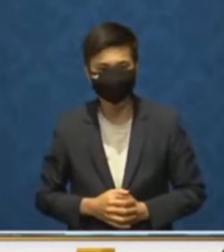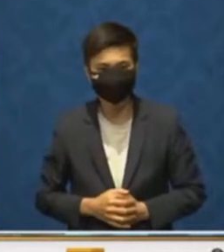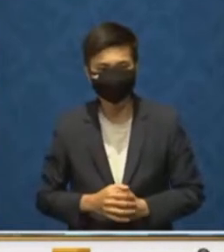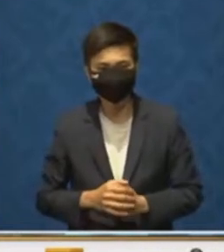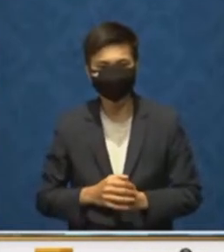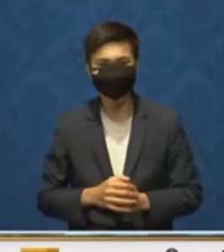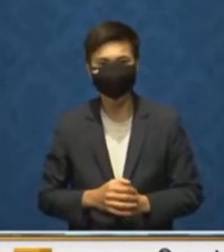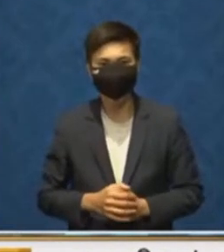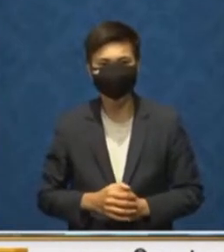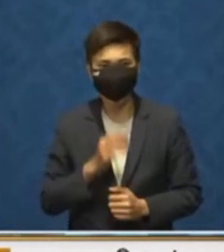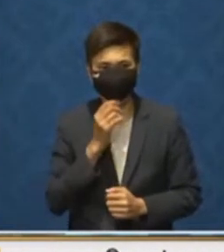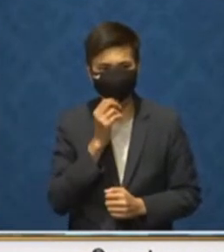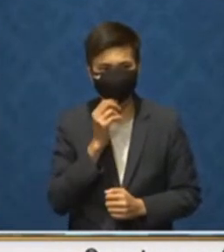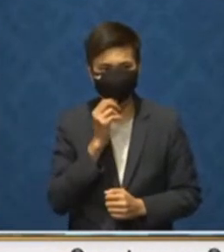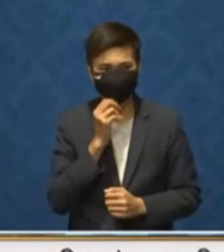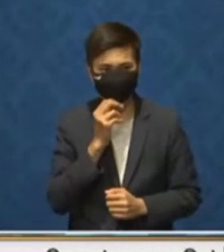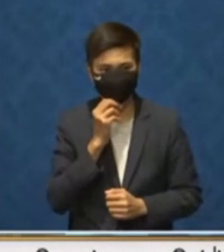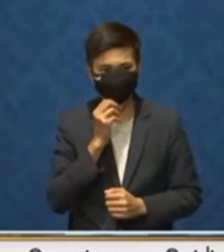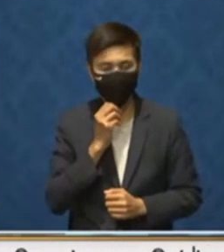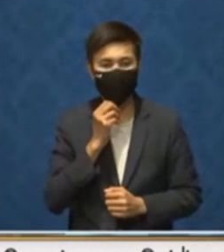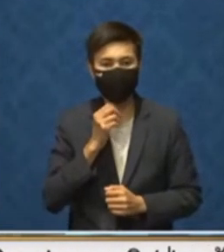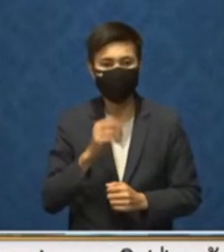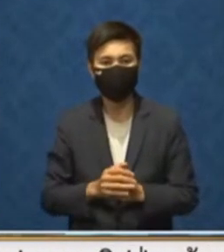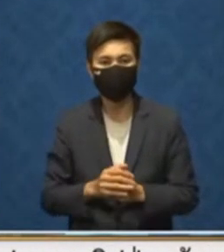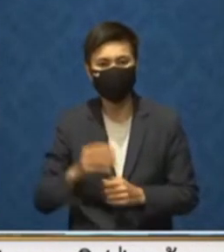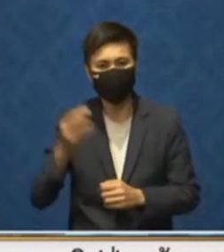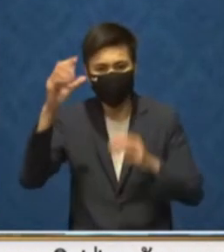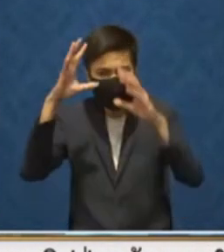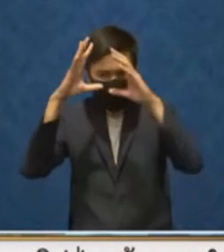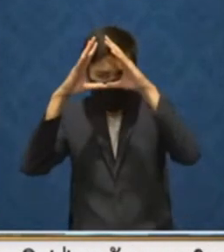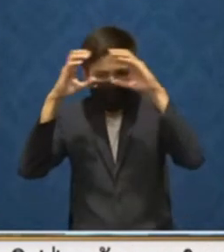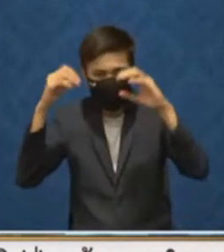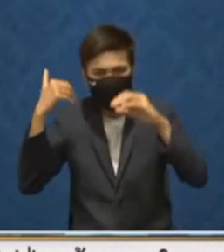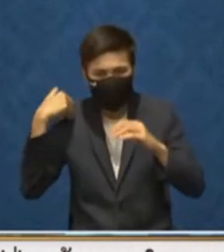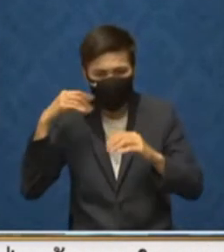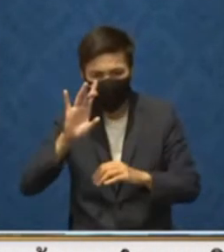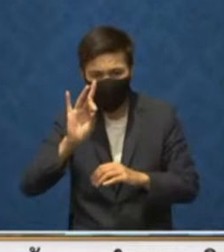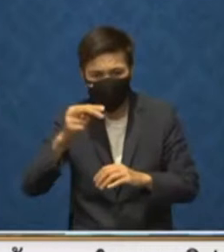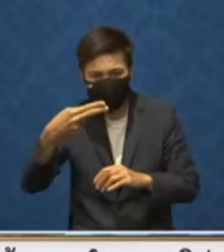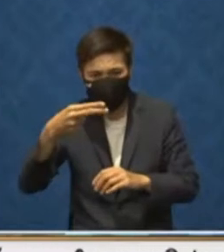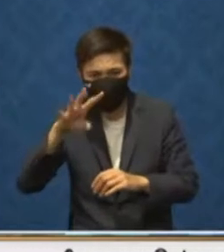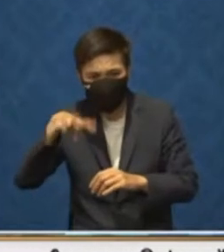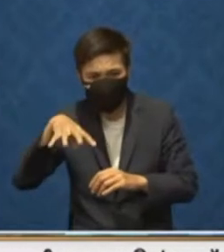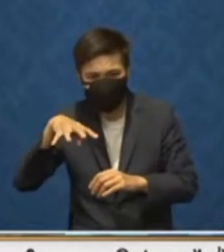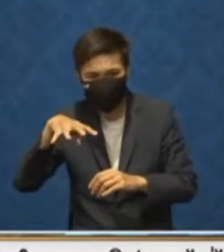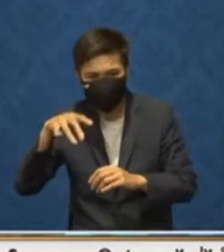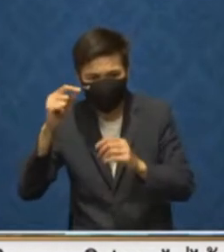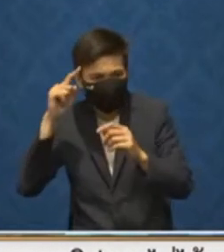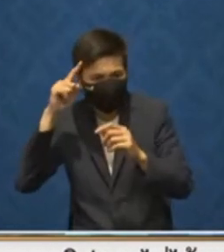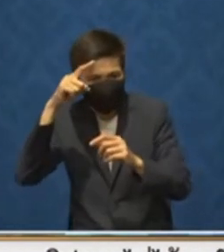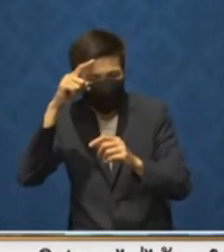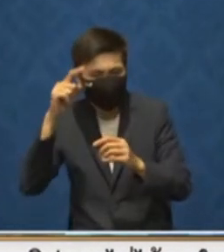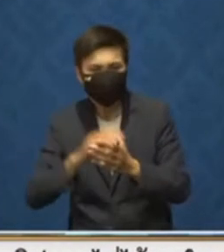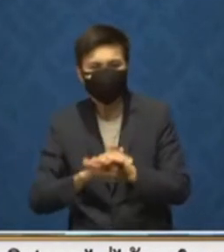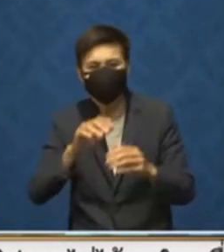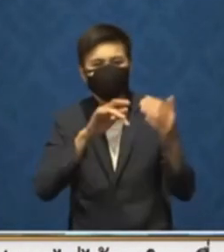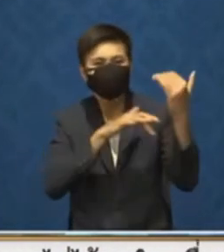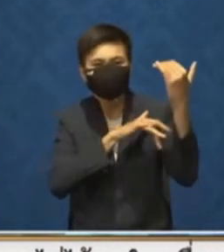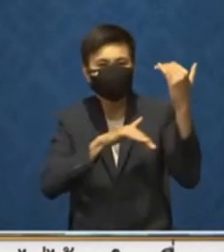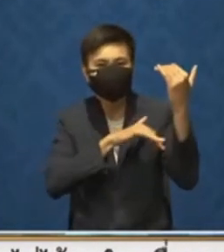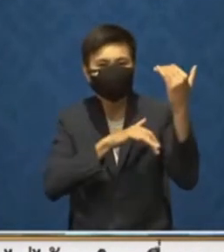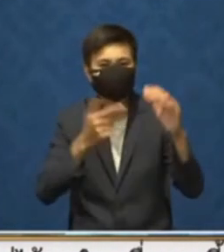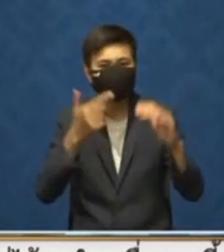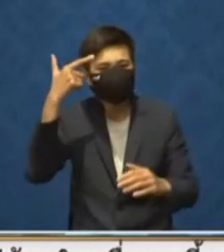และก็เหมาะมี 84000 saleแว่นใช่ไม่มีคอมพิวเตอร์ไหนเก่งเข้าหรือจะมองเรา